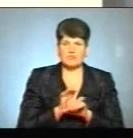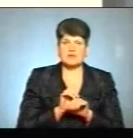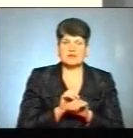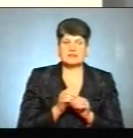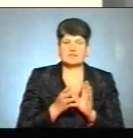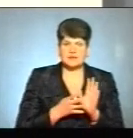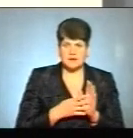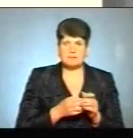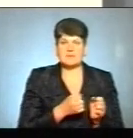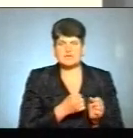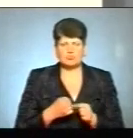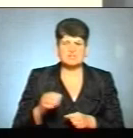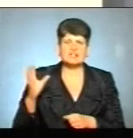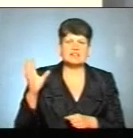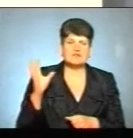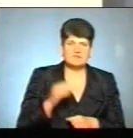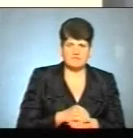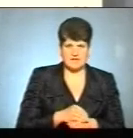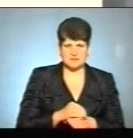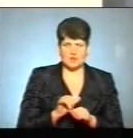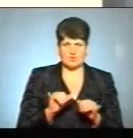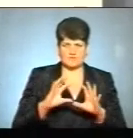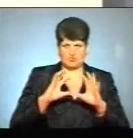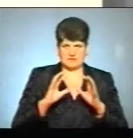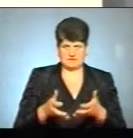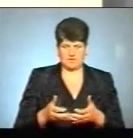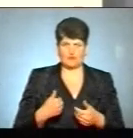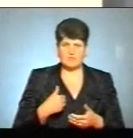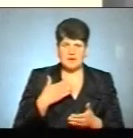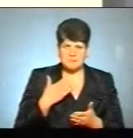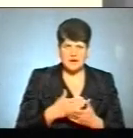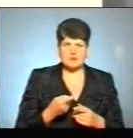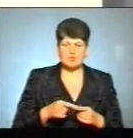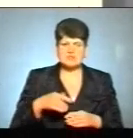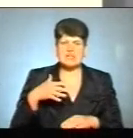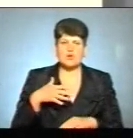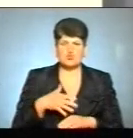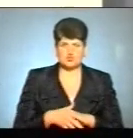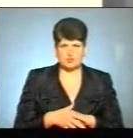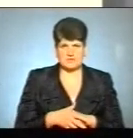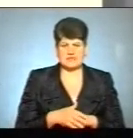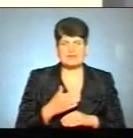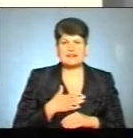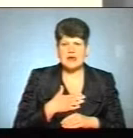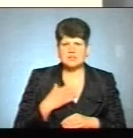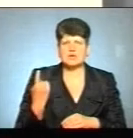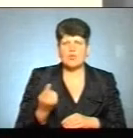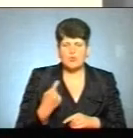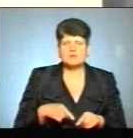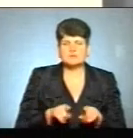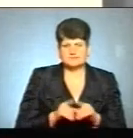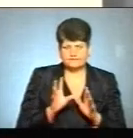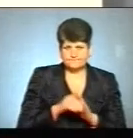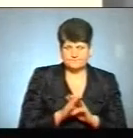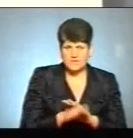COVID-19 притормозило весь економічний розвиток всього світу. Ми маємо це розуміти, і наша область не є виключенням.